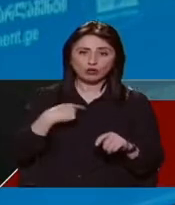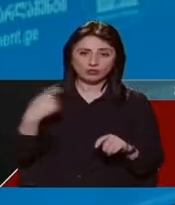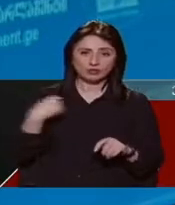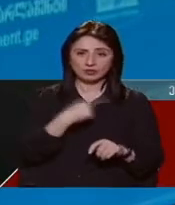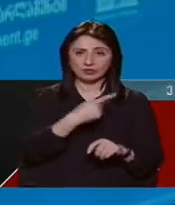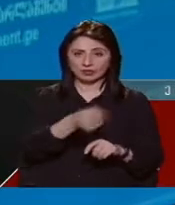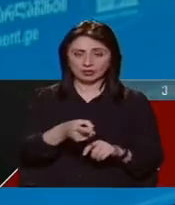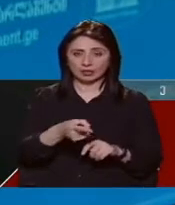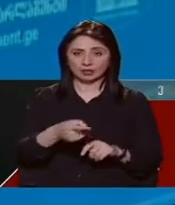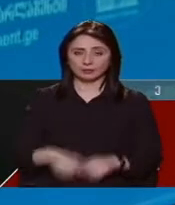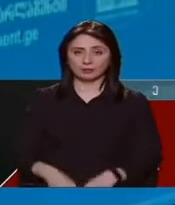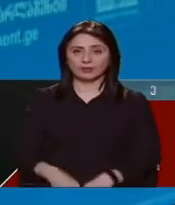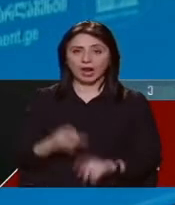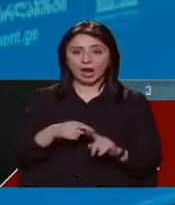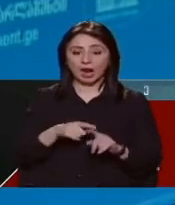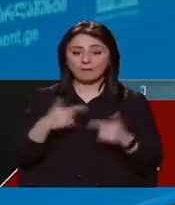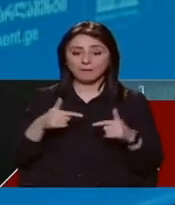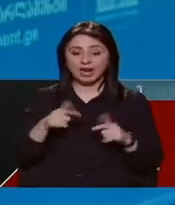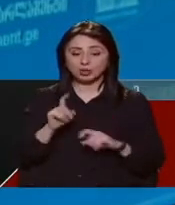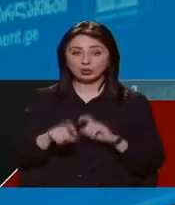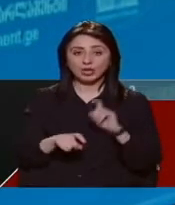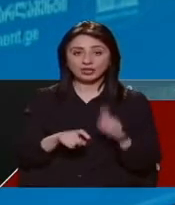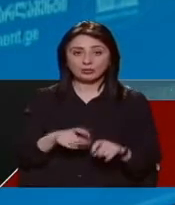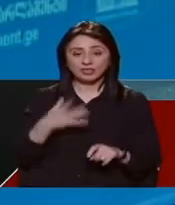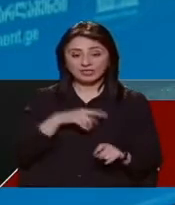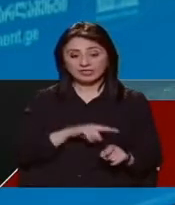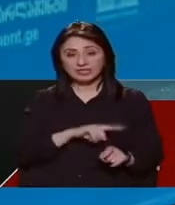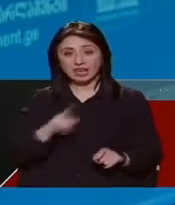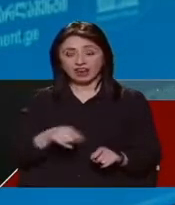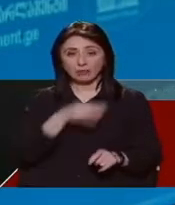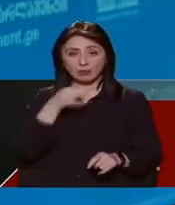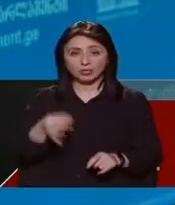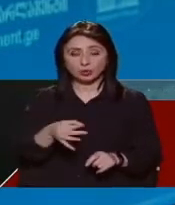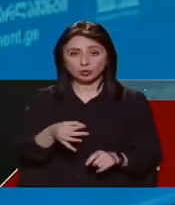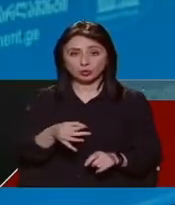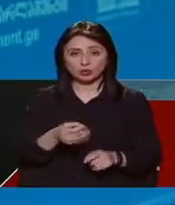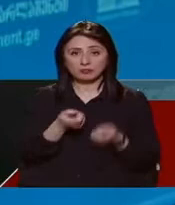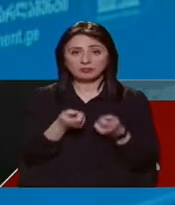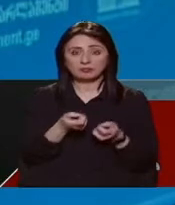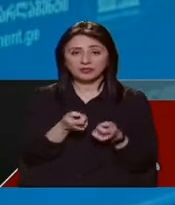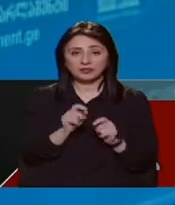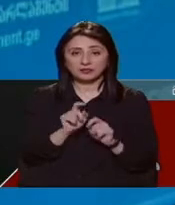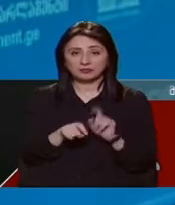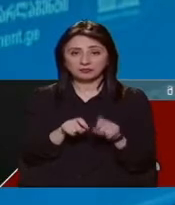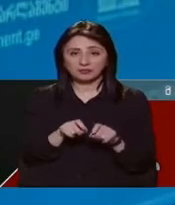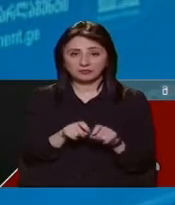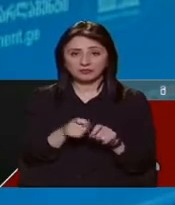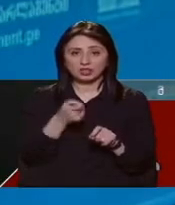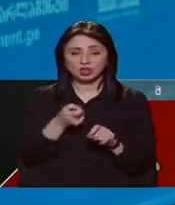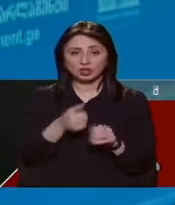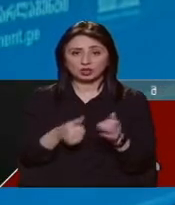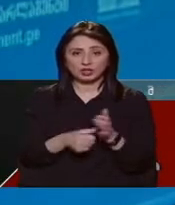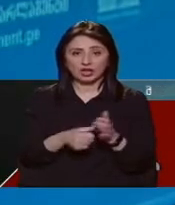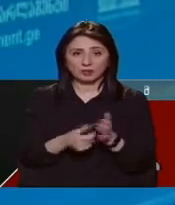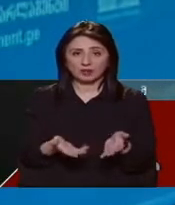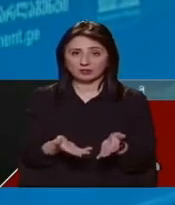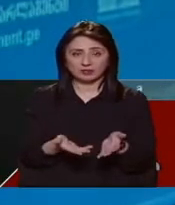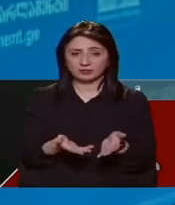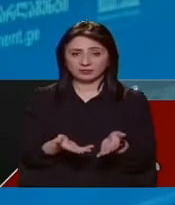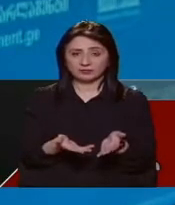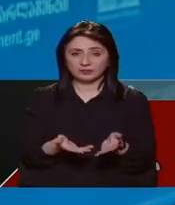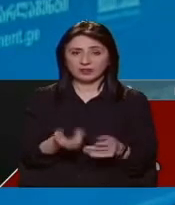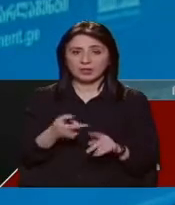მიმართ ამ პრაქტიკულ ნაბიჯებში საქართველო ყველაზე მწირად მოიხსენიება და ყველაზე ცოტა დახმარება ჩვენსკენ